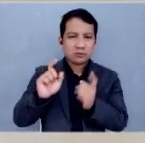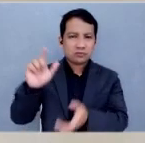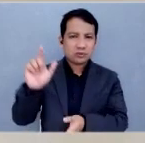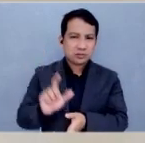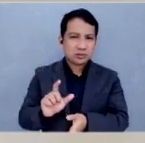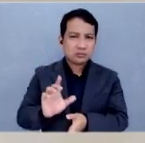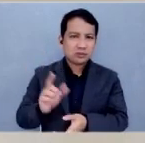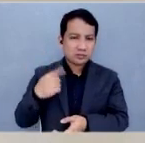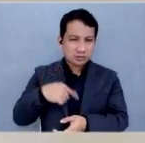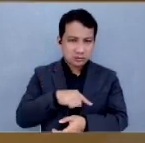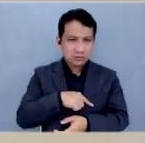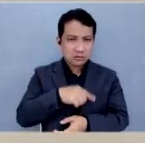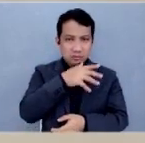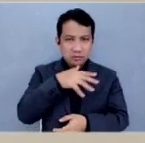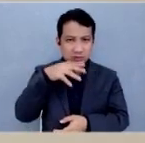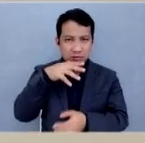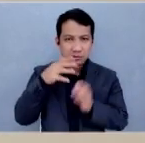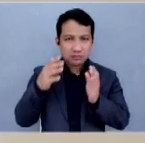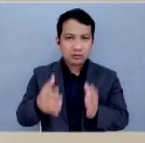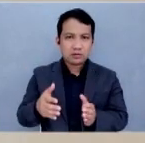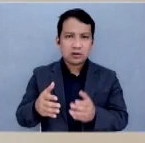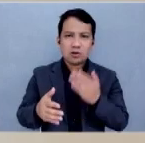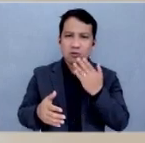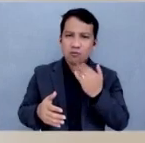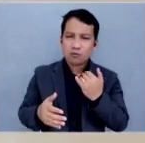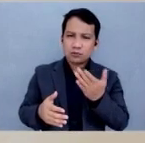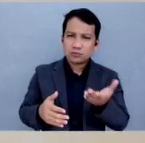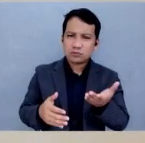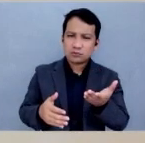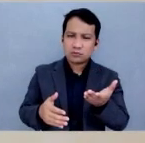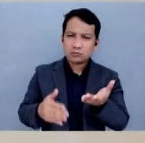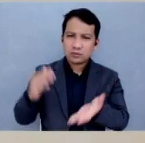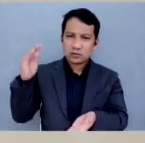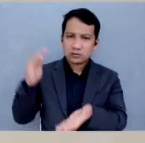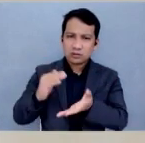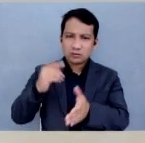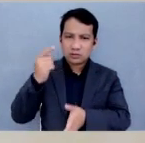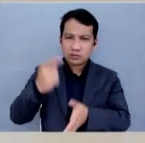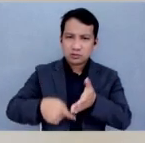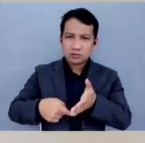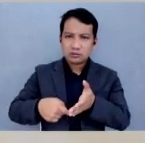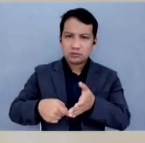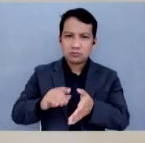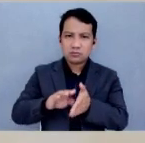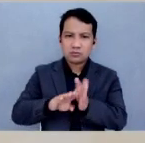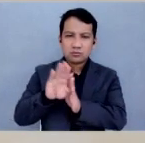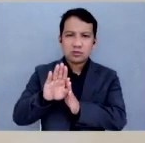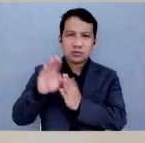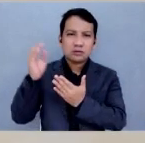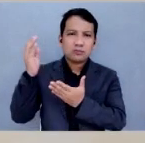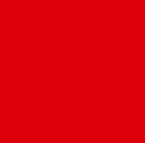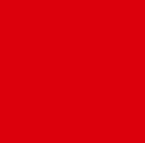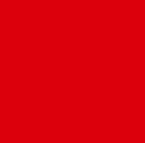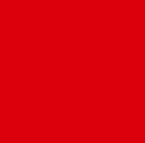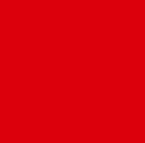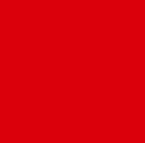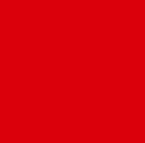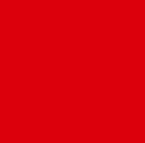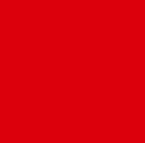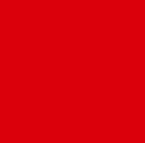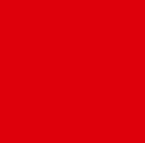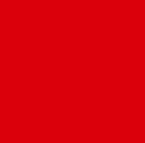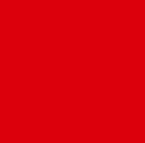hanay ng ating mga magsasaka dahil kapag bumababa ang tarif ay talagang todo-todo ang mag-i-import.